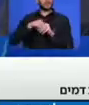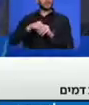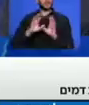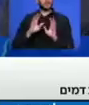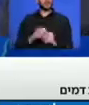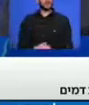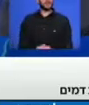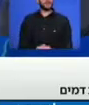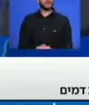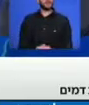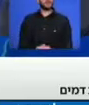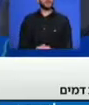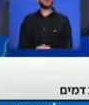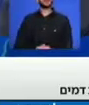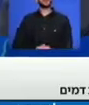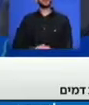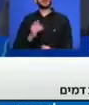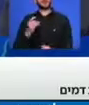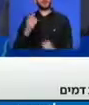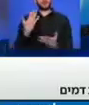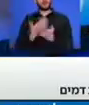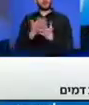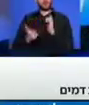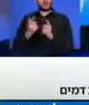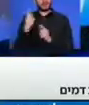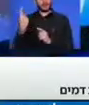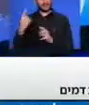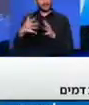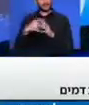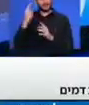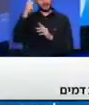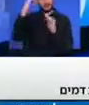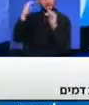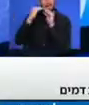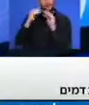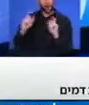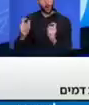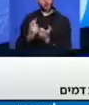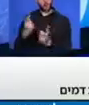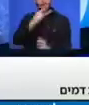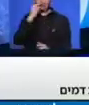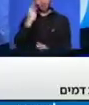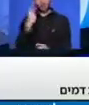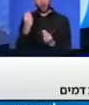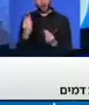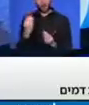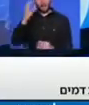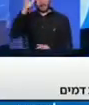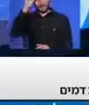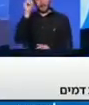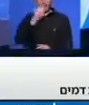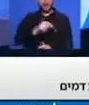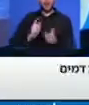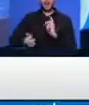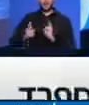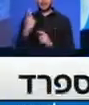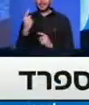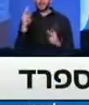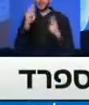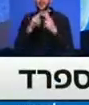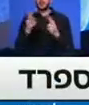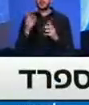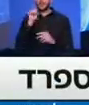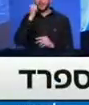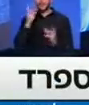אז עכשיו, בעצם לכאורה, מקסיקו וארצות הברית באותו ראש, הנה עוצרים את אותו ברון, שמים עוד רגע ביידן מגיע למקסיקו סיטי, נכון. מחר הוא יפגש שם